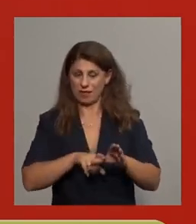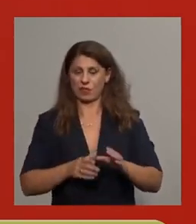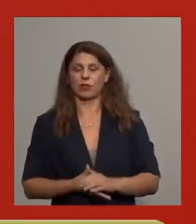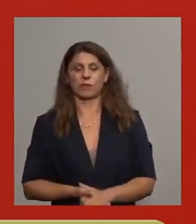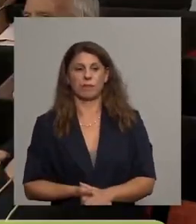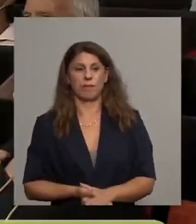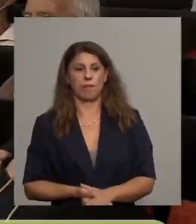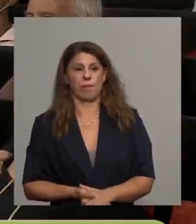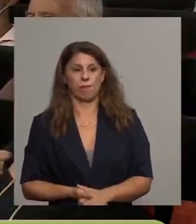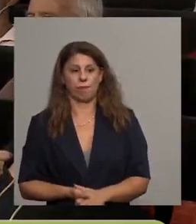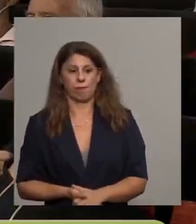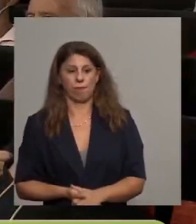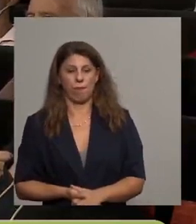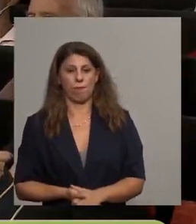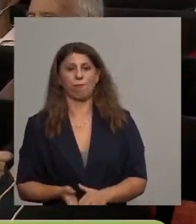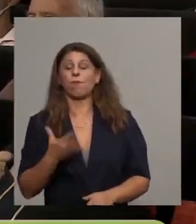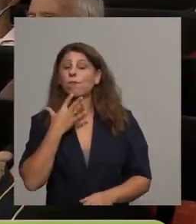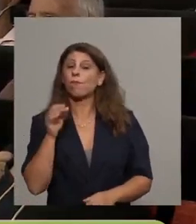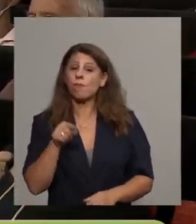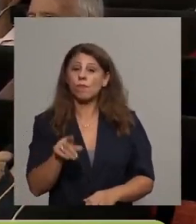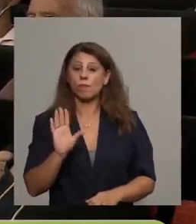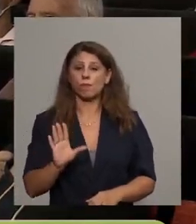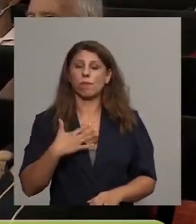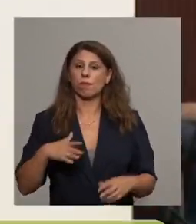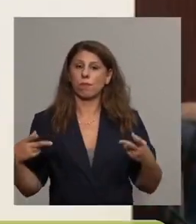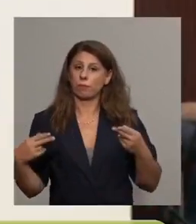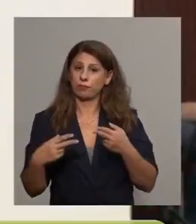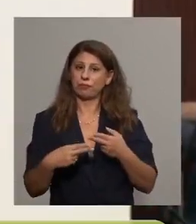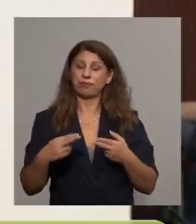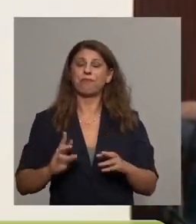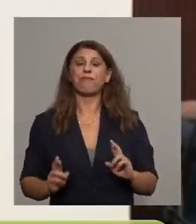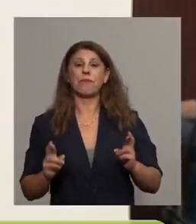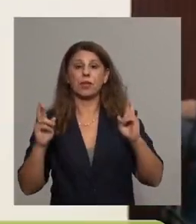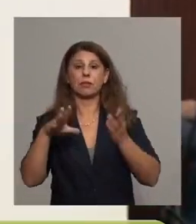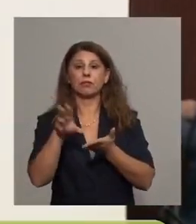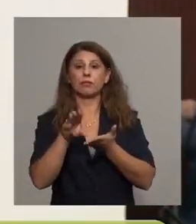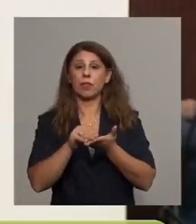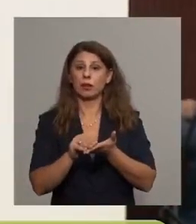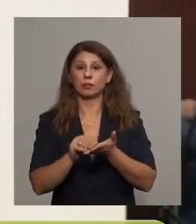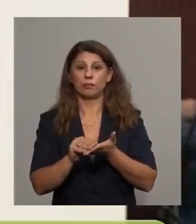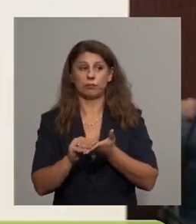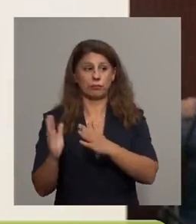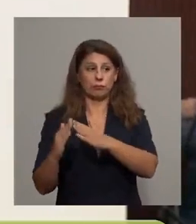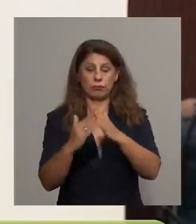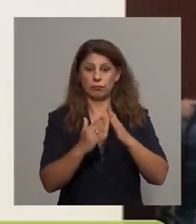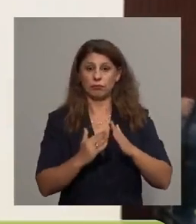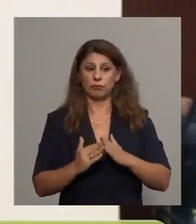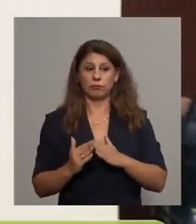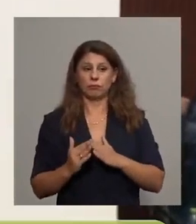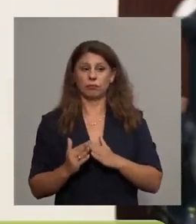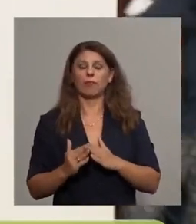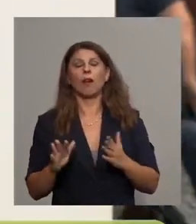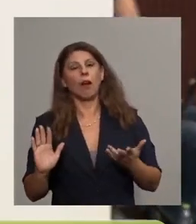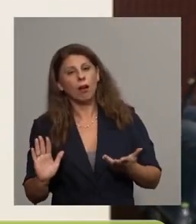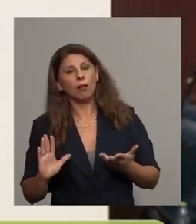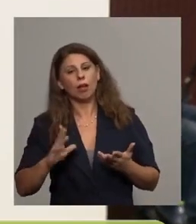Γι' αυτό ετοιμάζονται για περικοπές στην ενεργειακή κατανάλωση των νοικοκυριών, ενώ